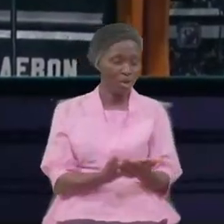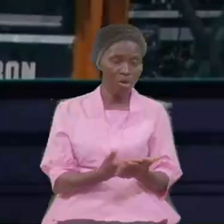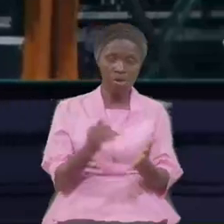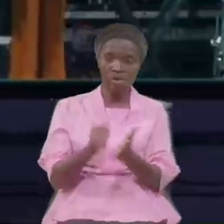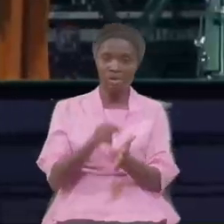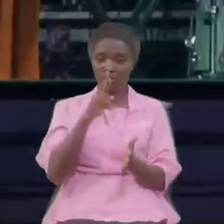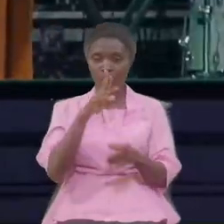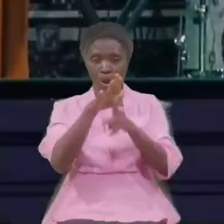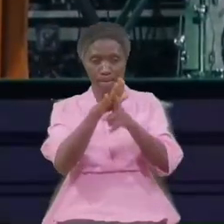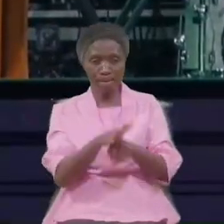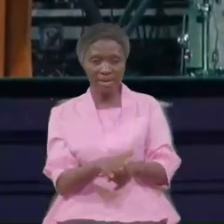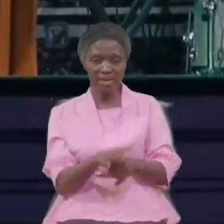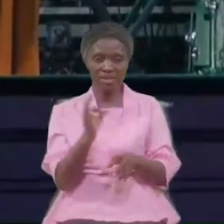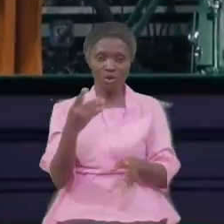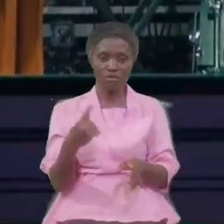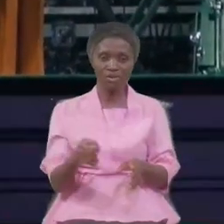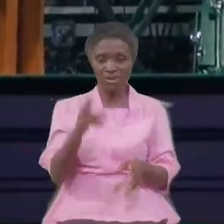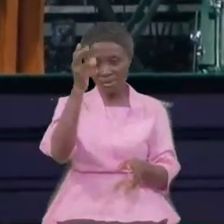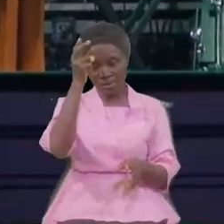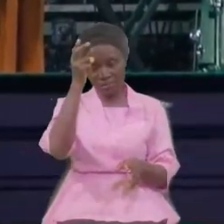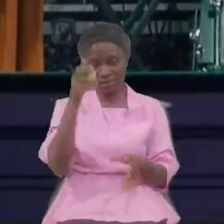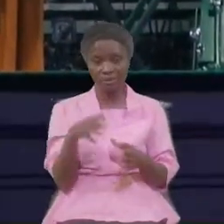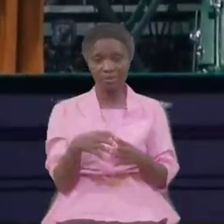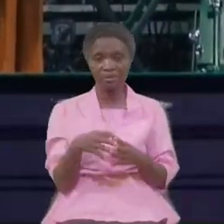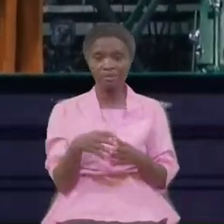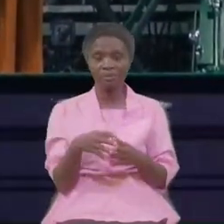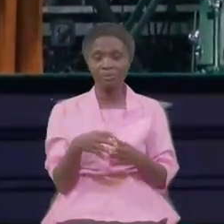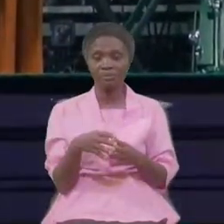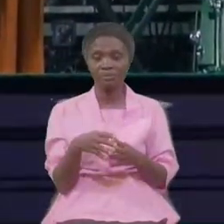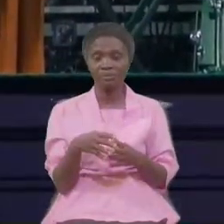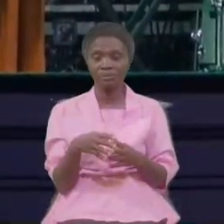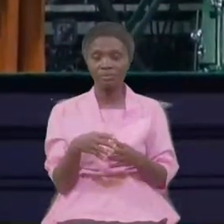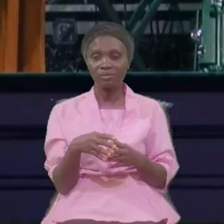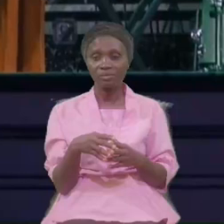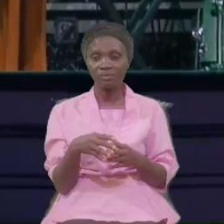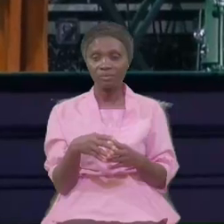Il guérissait tous ceux qui étaient sous l'empire du diable.